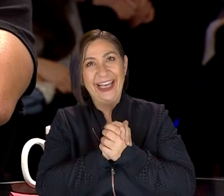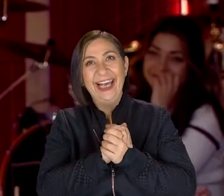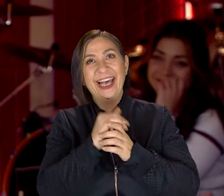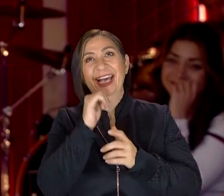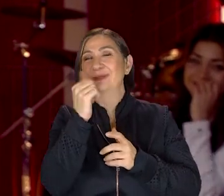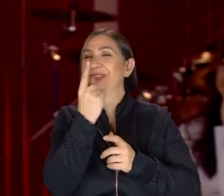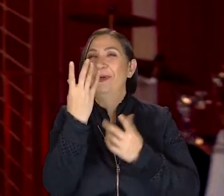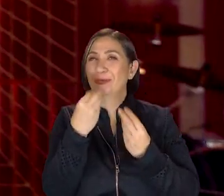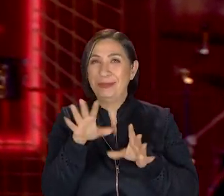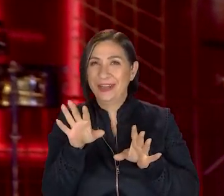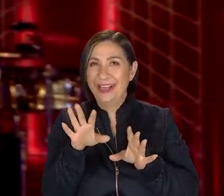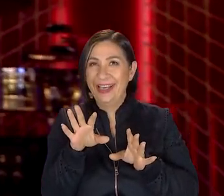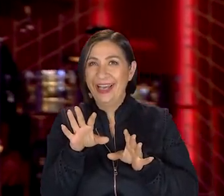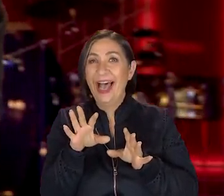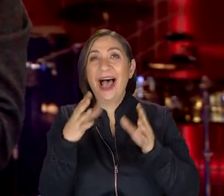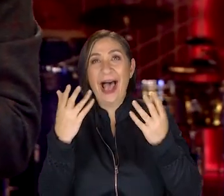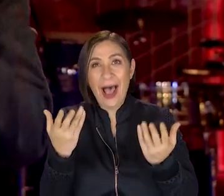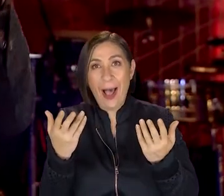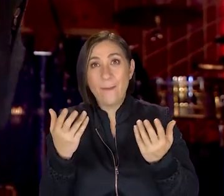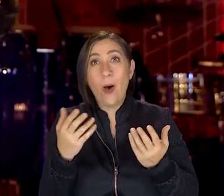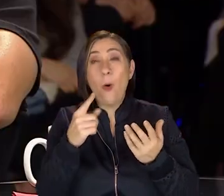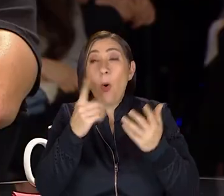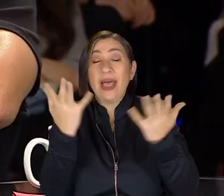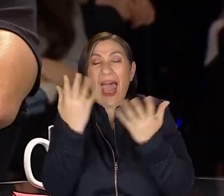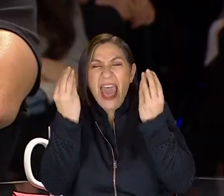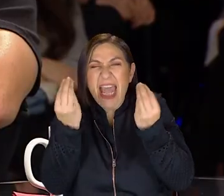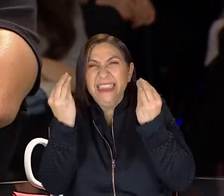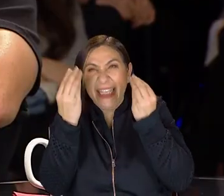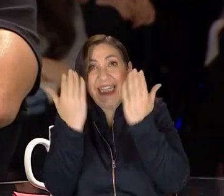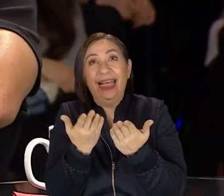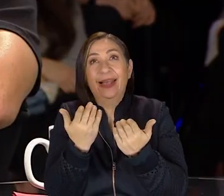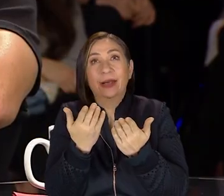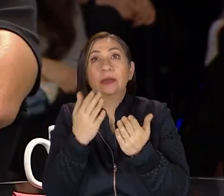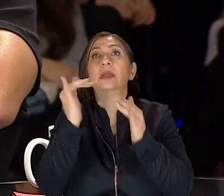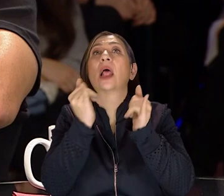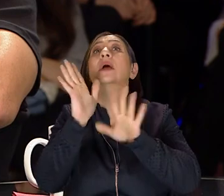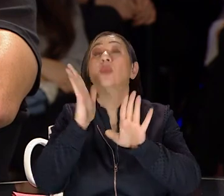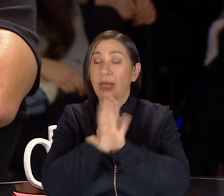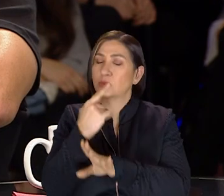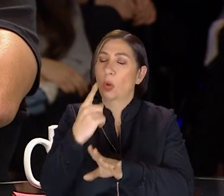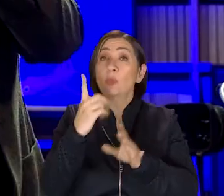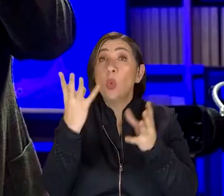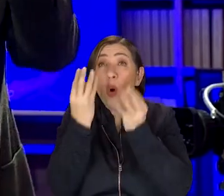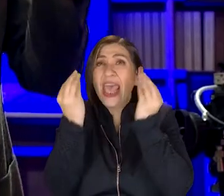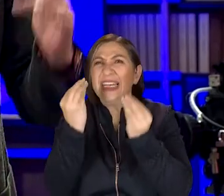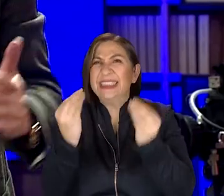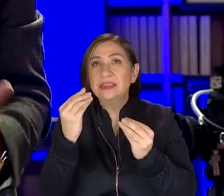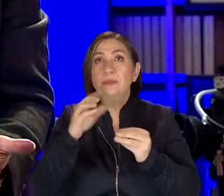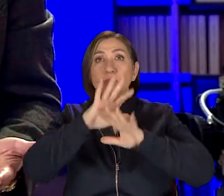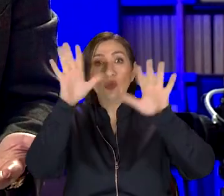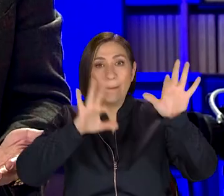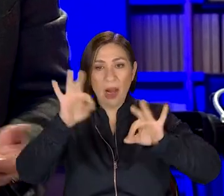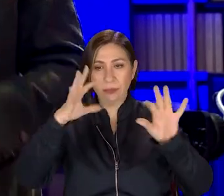Hiçbir şey olmuyor. Ve ama o kadar iyisin ki dalga geçmiyor. O kadar iyisin ki bütün bir